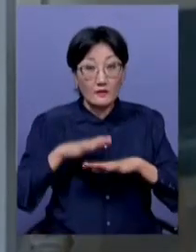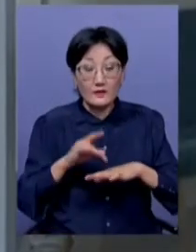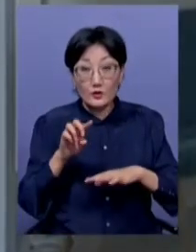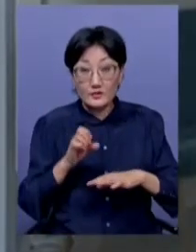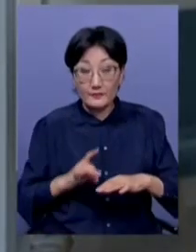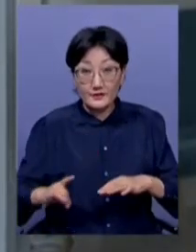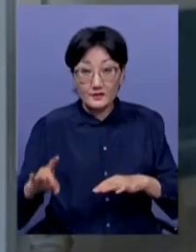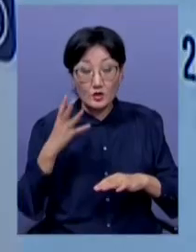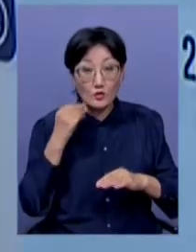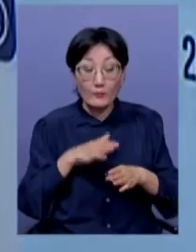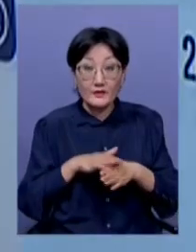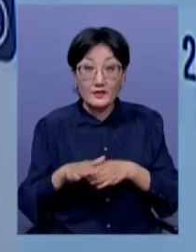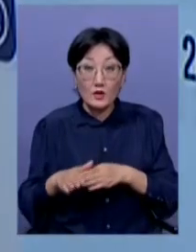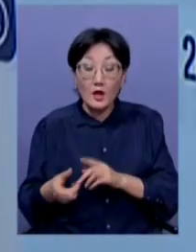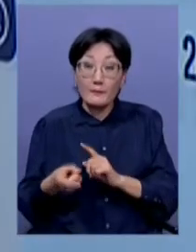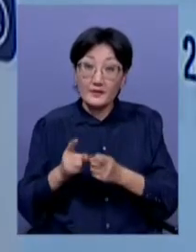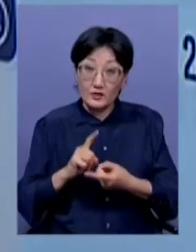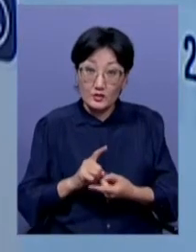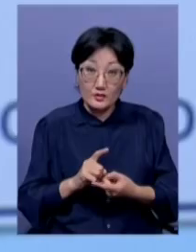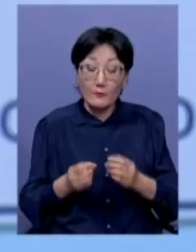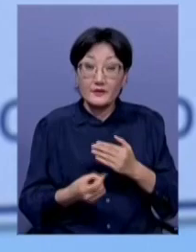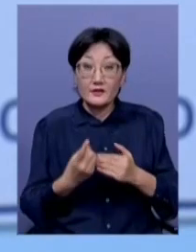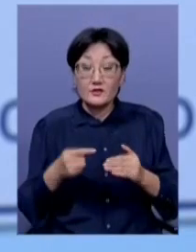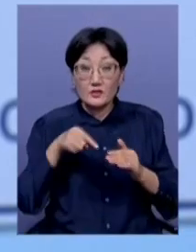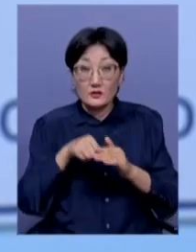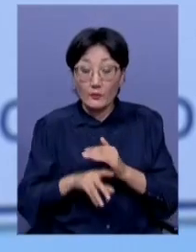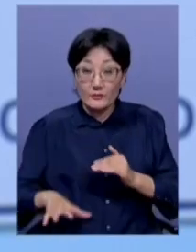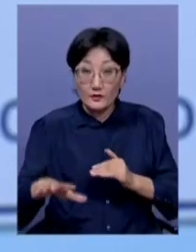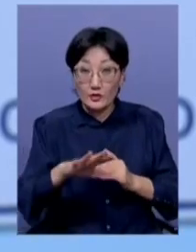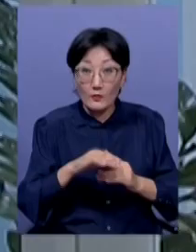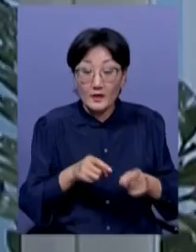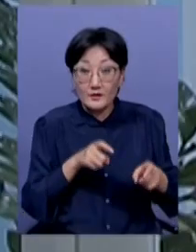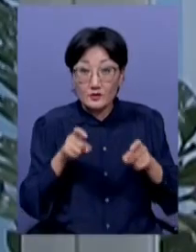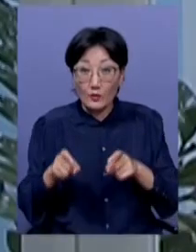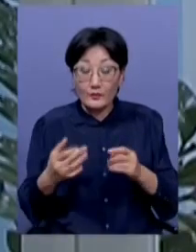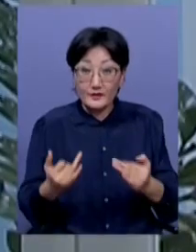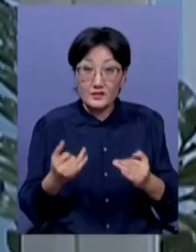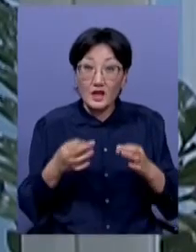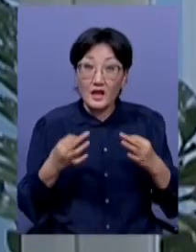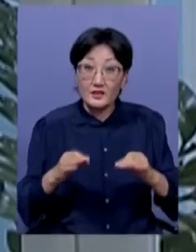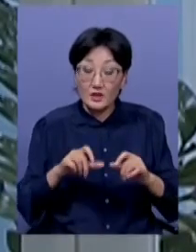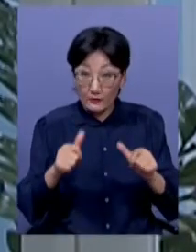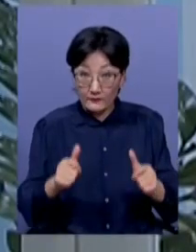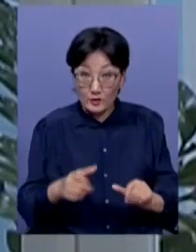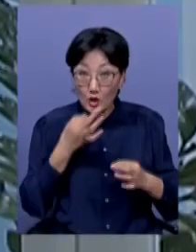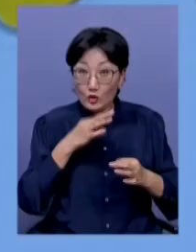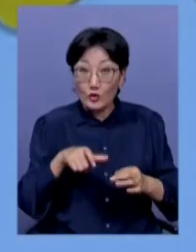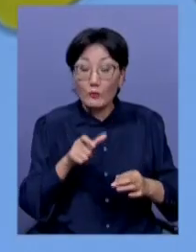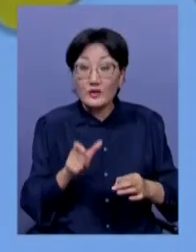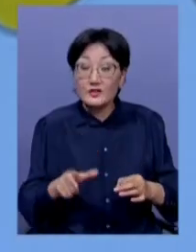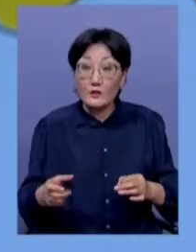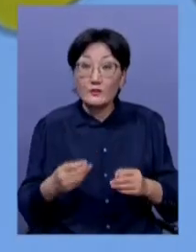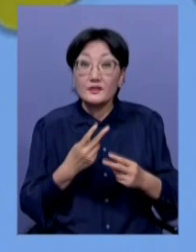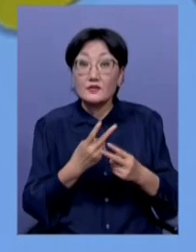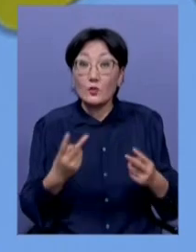Наурызбайского района Алматы полностью переоборудовали. Появилось внутреннее пространство с переходом на современный открытый формат. Теперь любой желающий может со